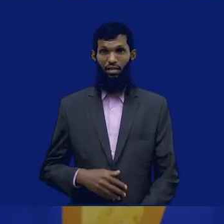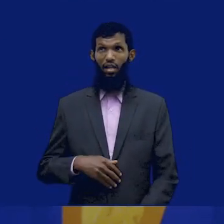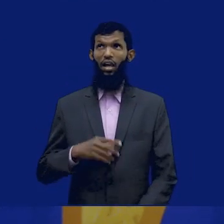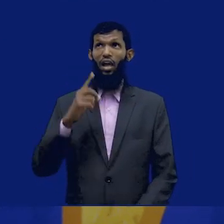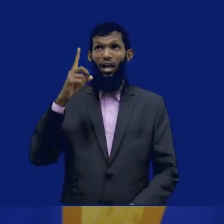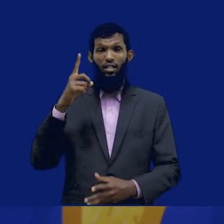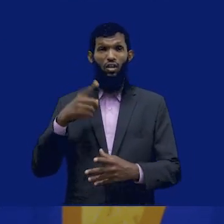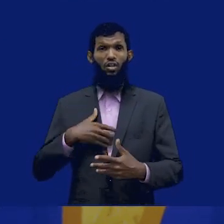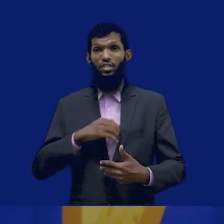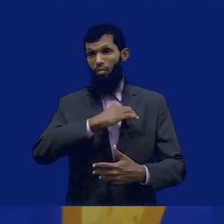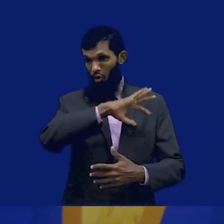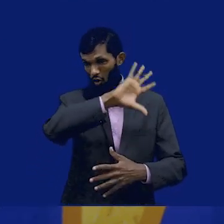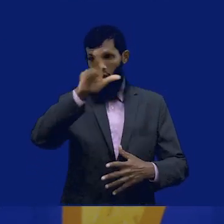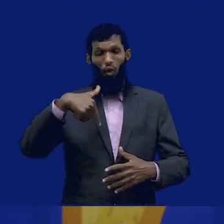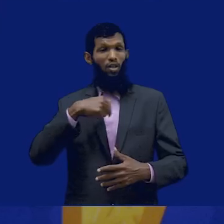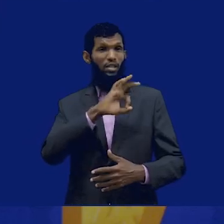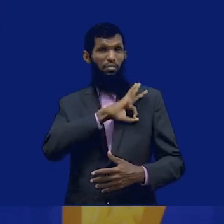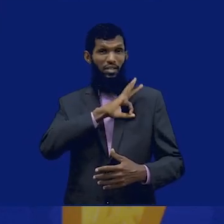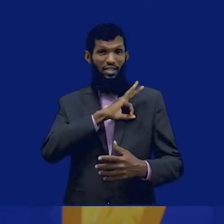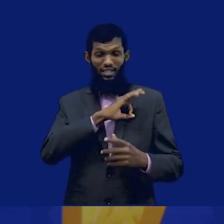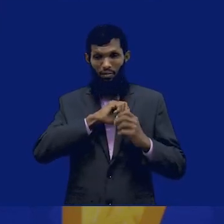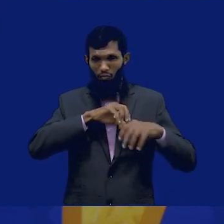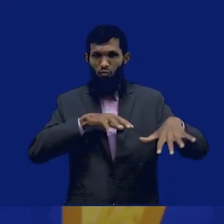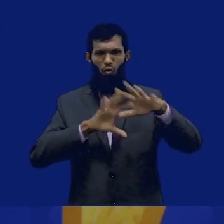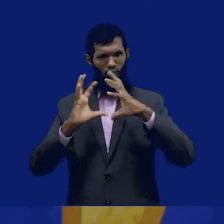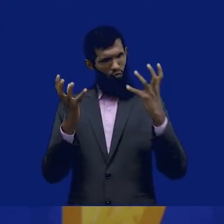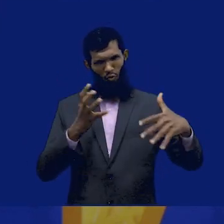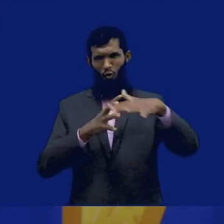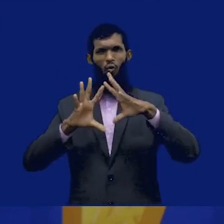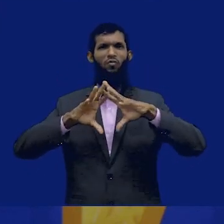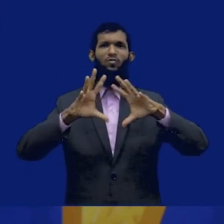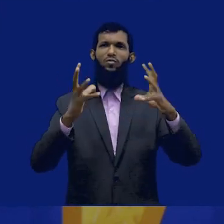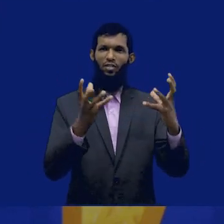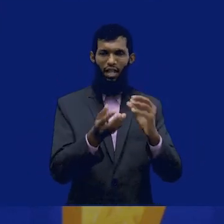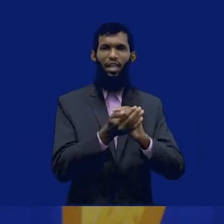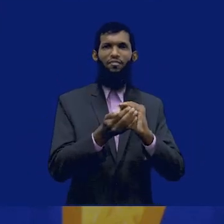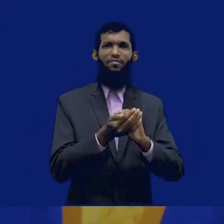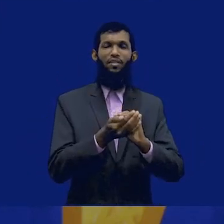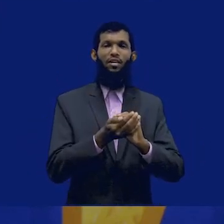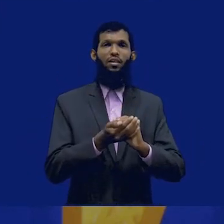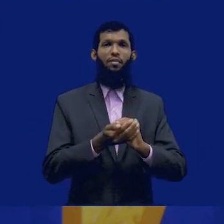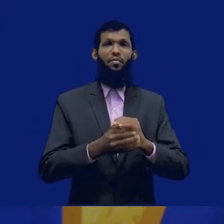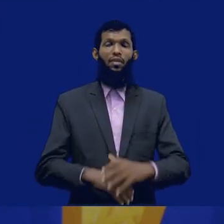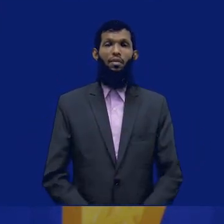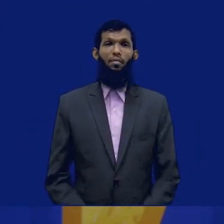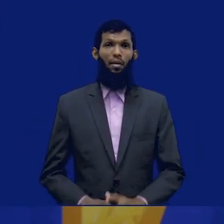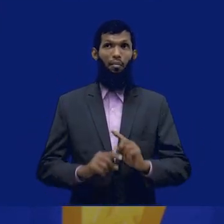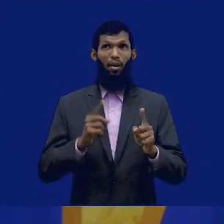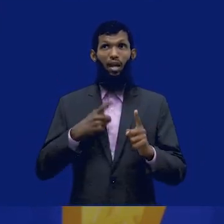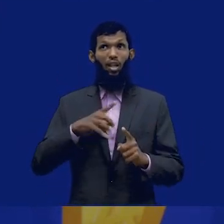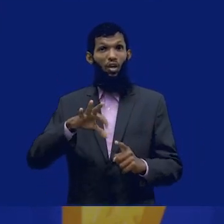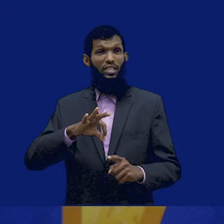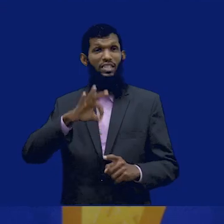my mercy encompasses everything. فَسَأَكْتُبُهَا لِلَّذِينَ يَتَّقُونَ وَيُؤْتُونَ